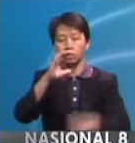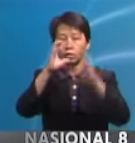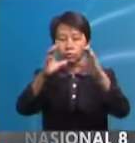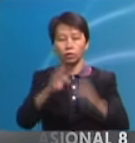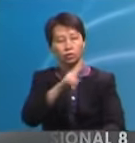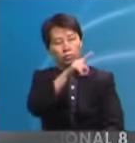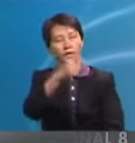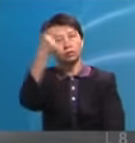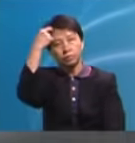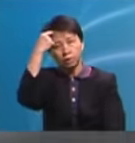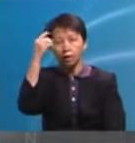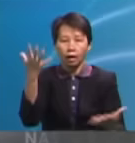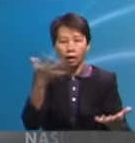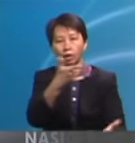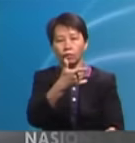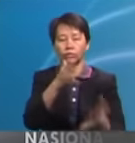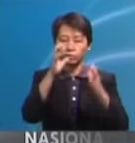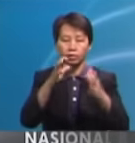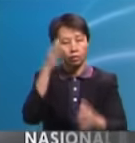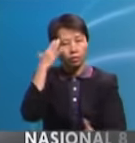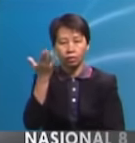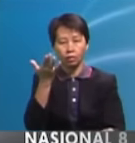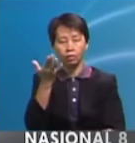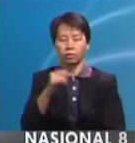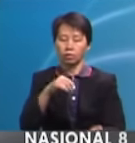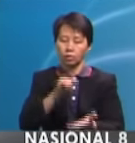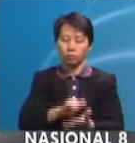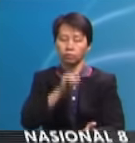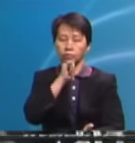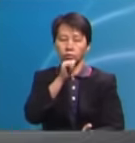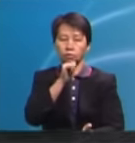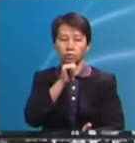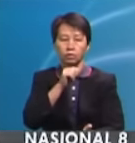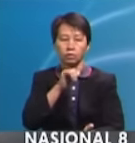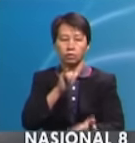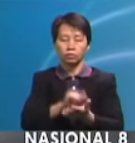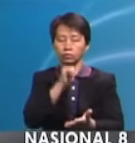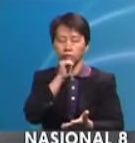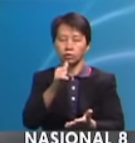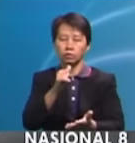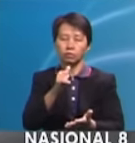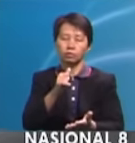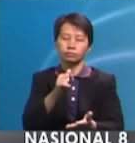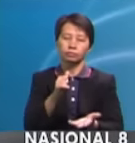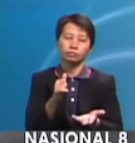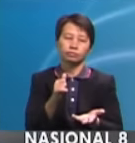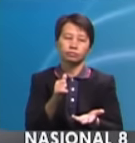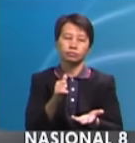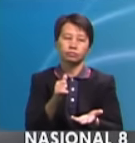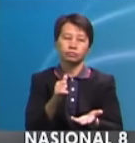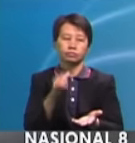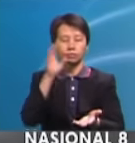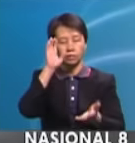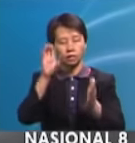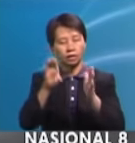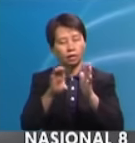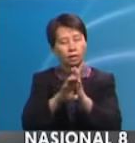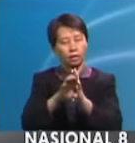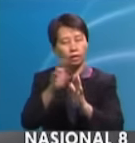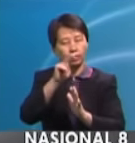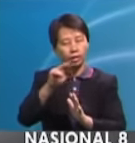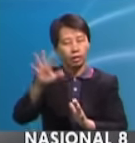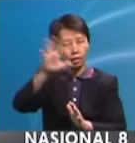mereka berfikirah itu tidak tidak memberi satu gambaran